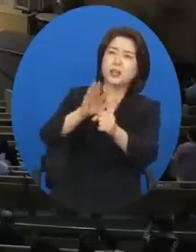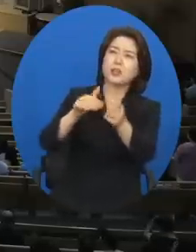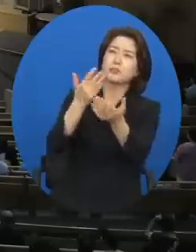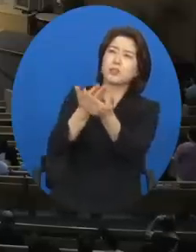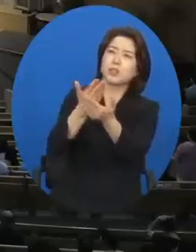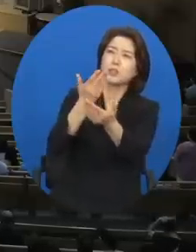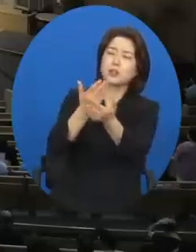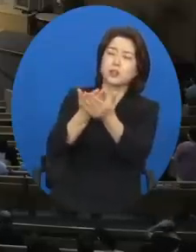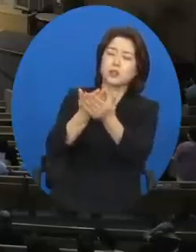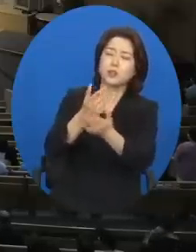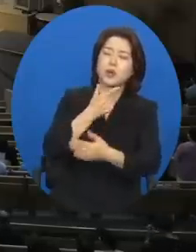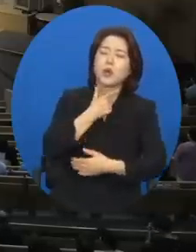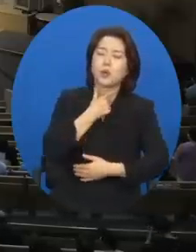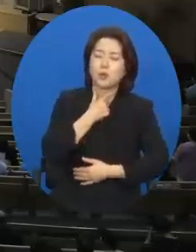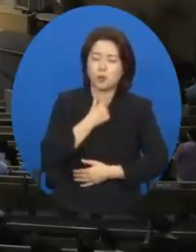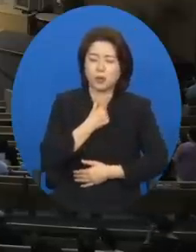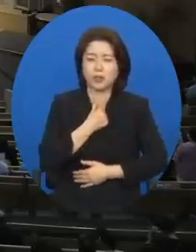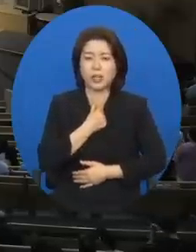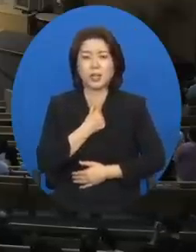사랑받기